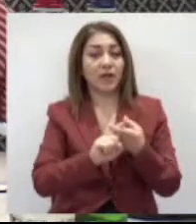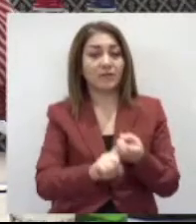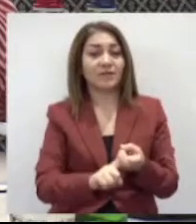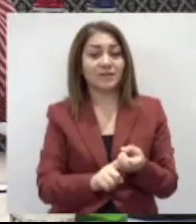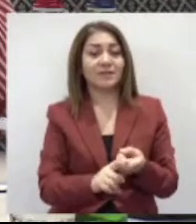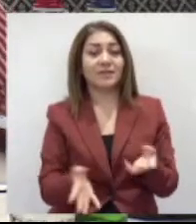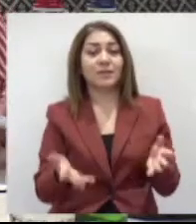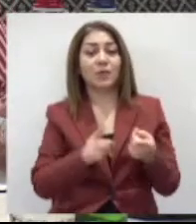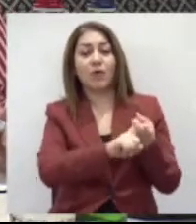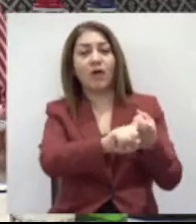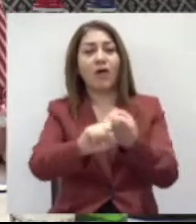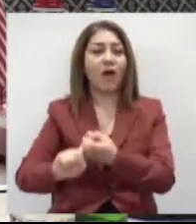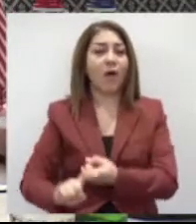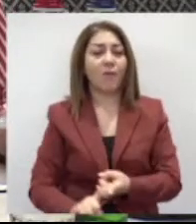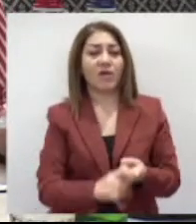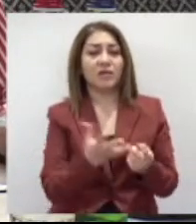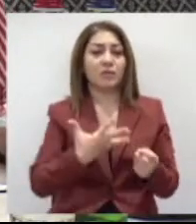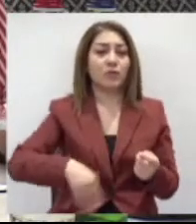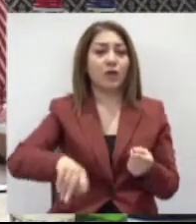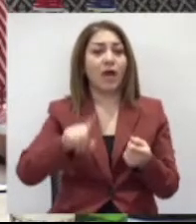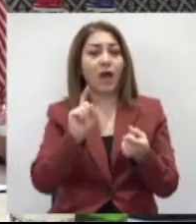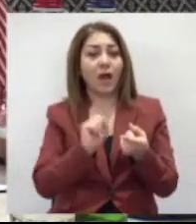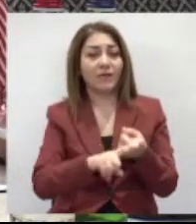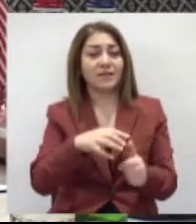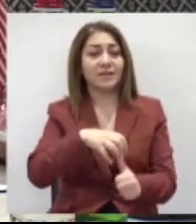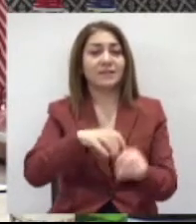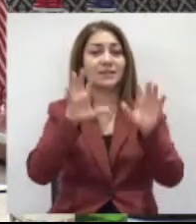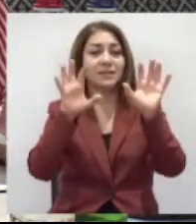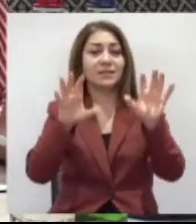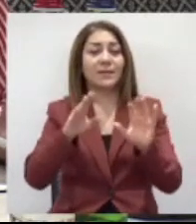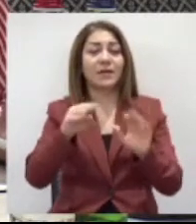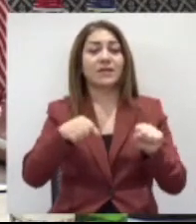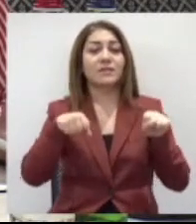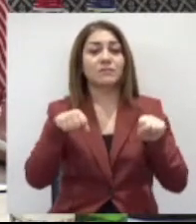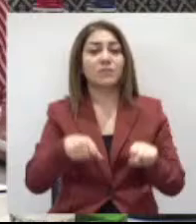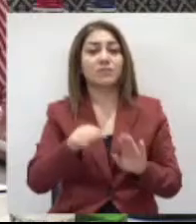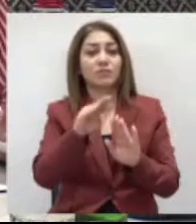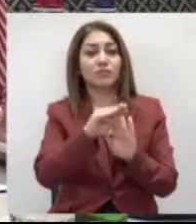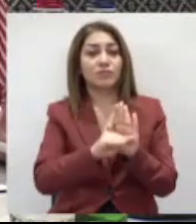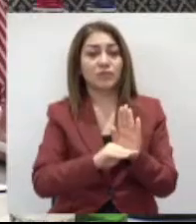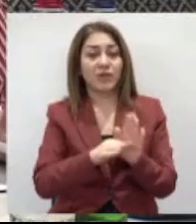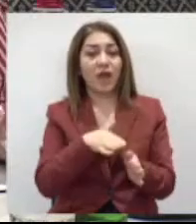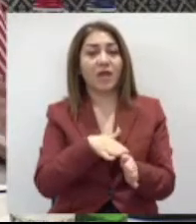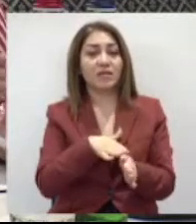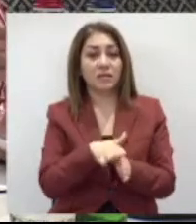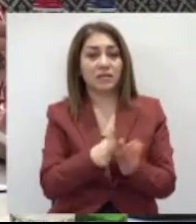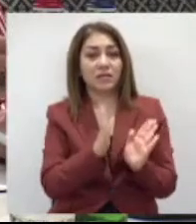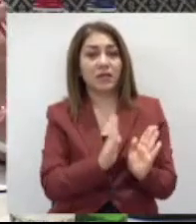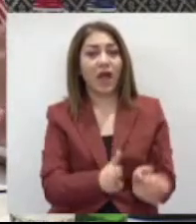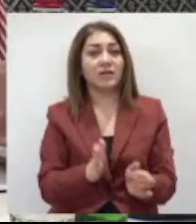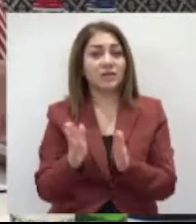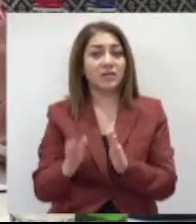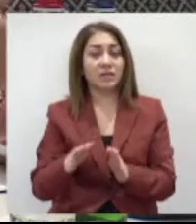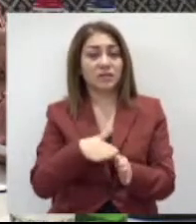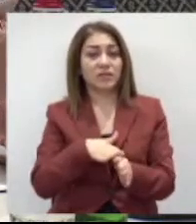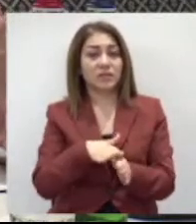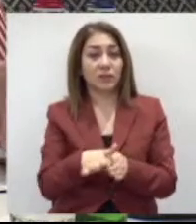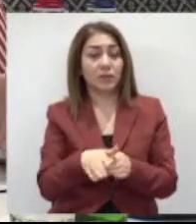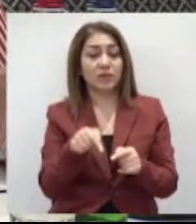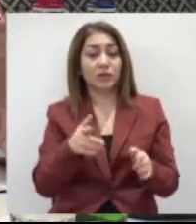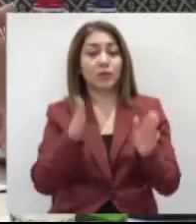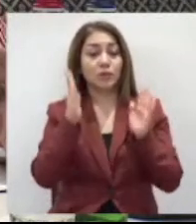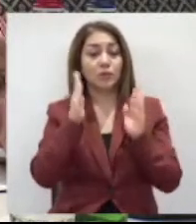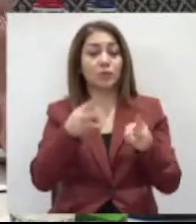մնացյալ այլ ուղղությունների քննարկման հետ, այսինքն ես ենթադրում եմ, որ այս ուղղությունը զուգահեռ